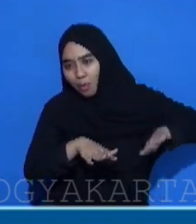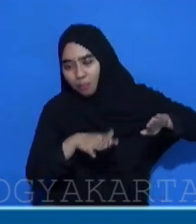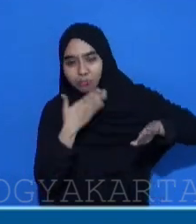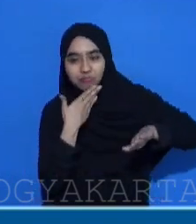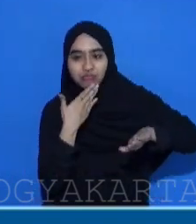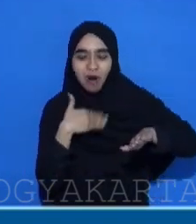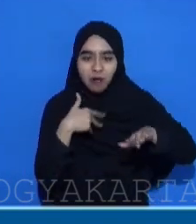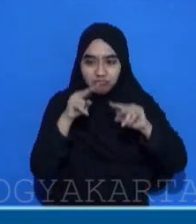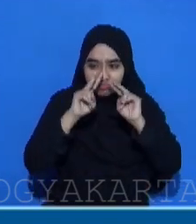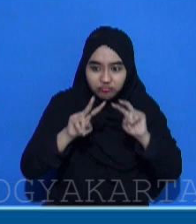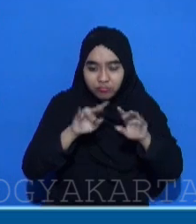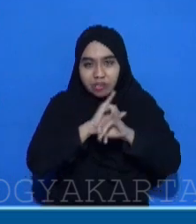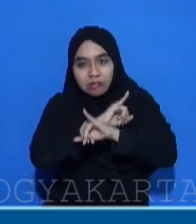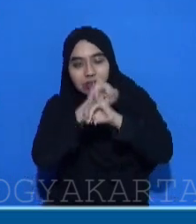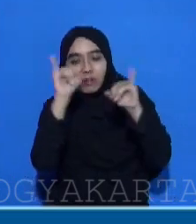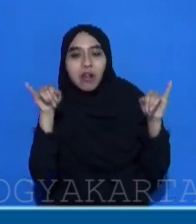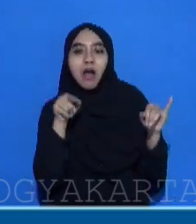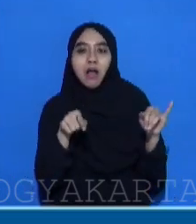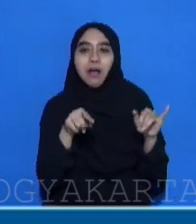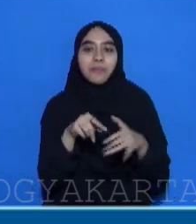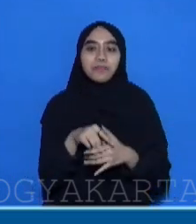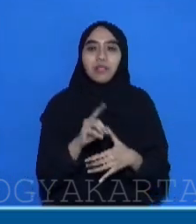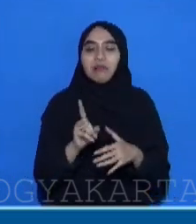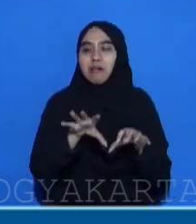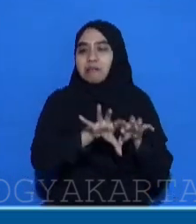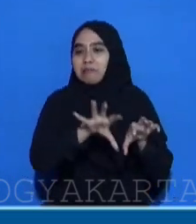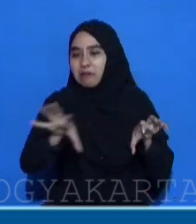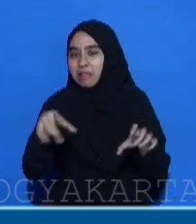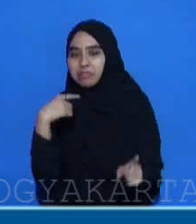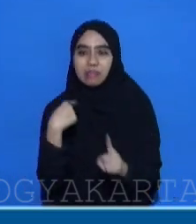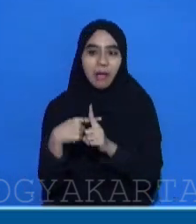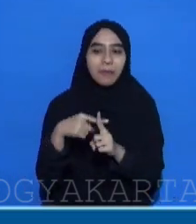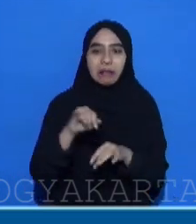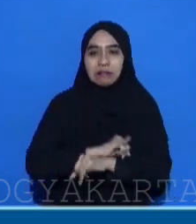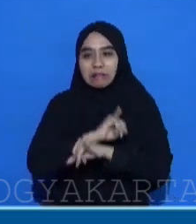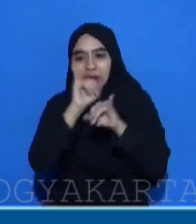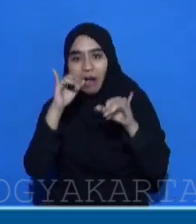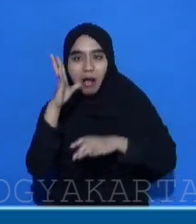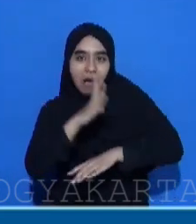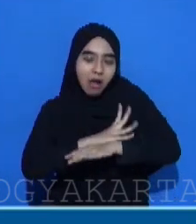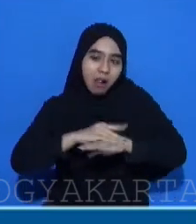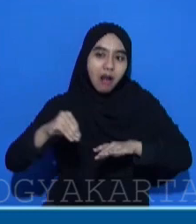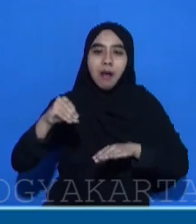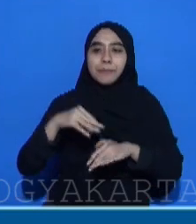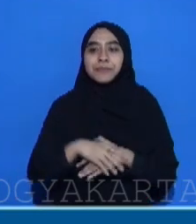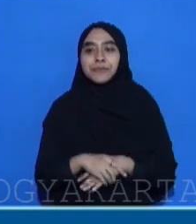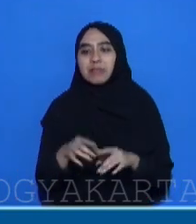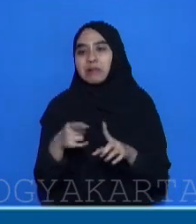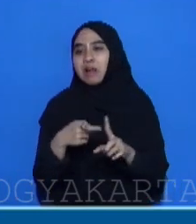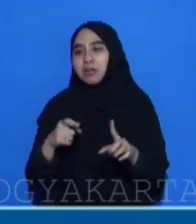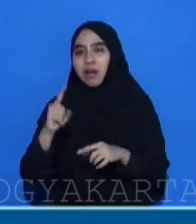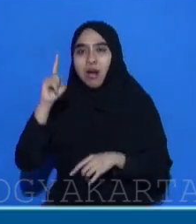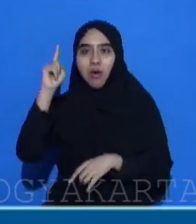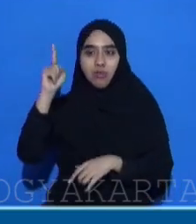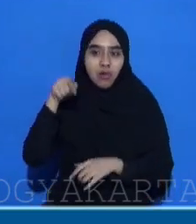ngedap-edapi sel pareden ingkang jejar-jejer nawisakenendahaning alamah turpeni saking ingkang mah